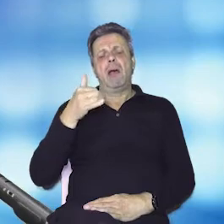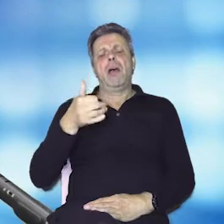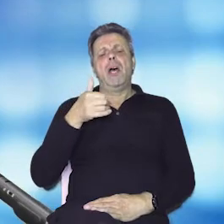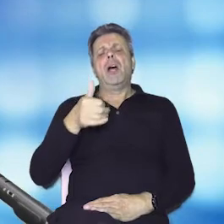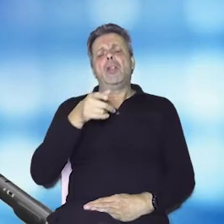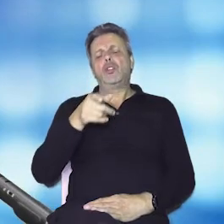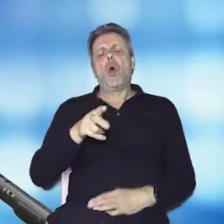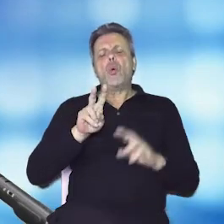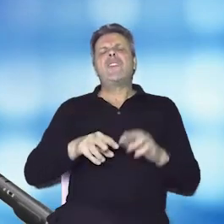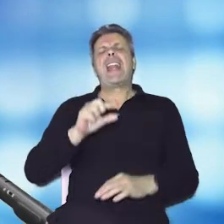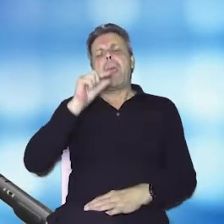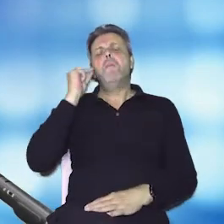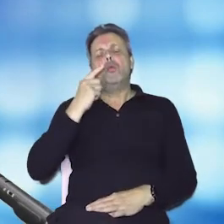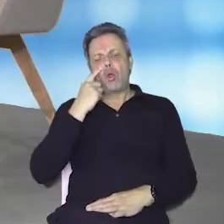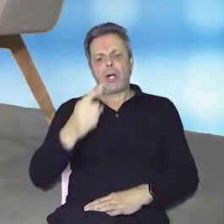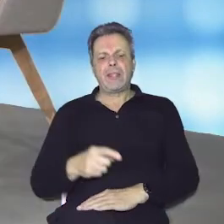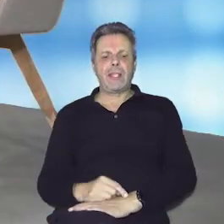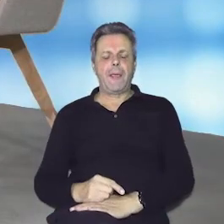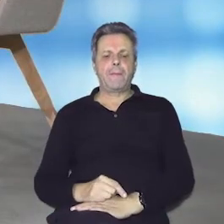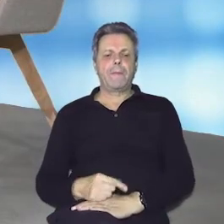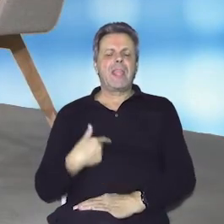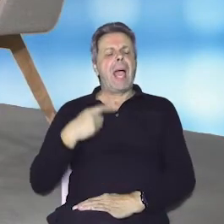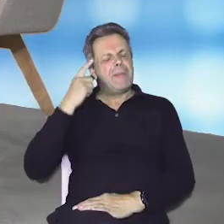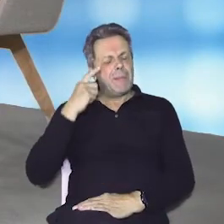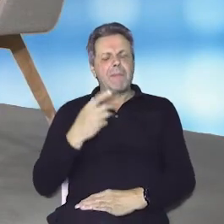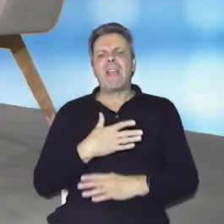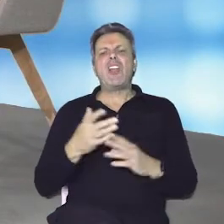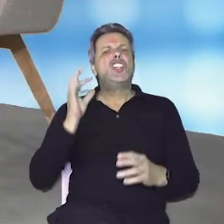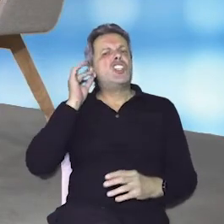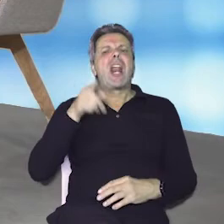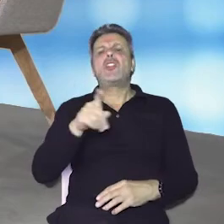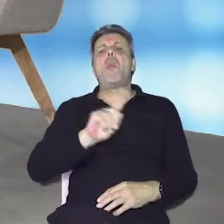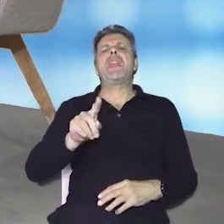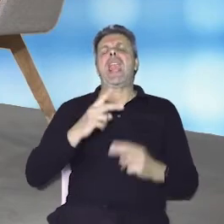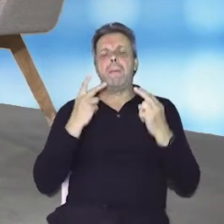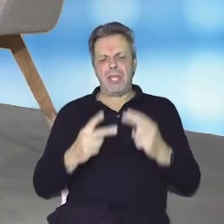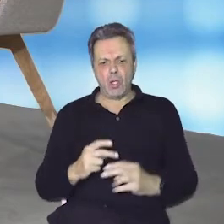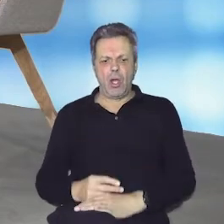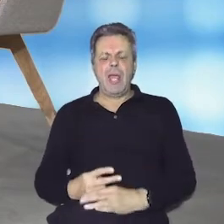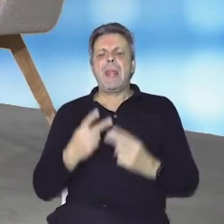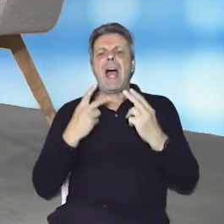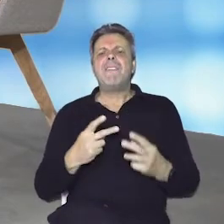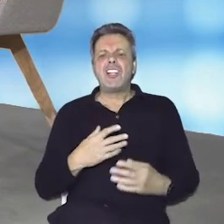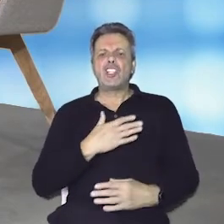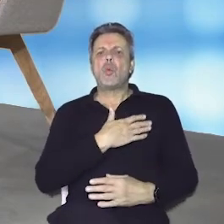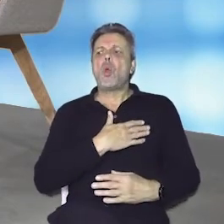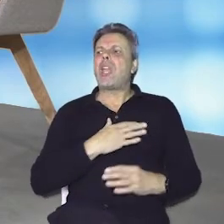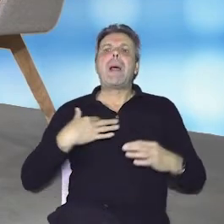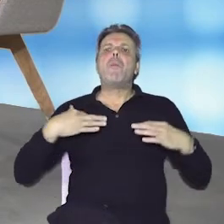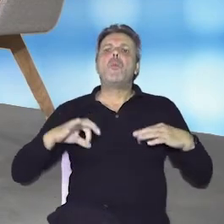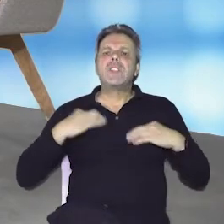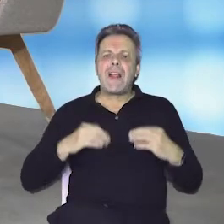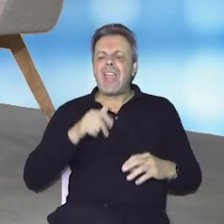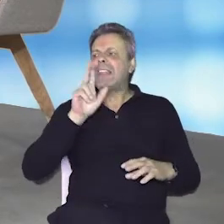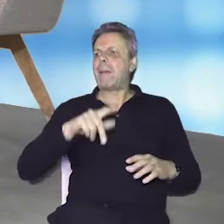muško gledanje, tako je. Ja mislim da većini žena to nije toliko bitno. Zapravo, najbitnije su te dojke zdrave i najbitnije da one